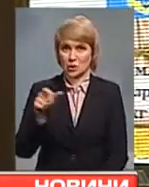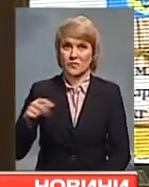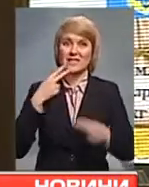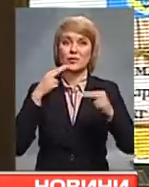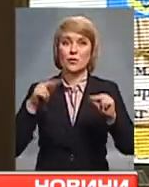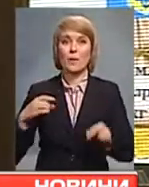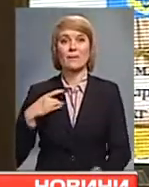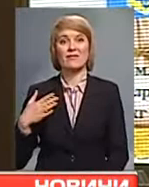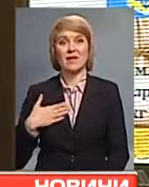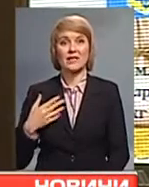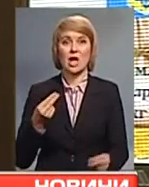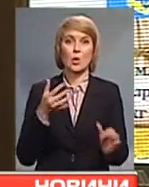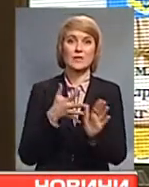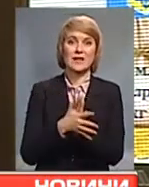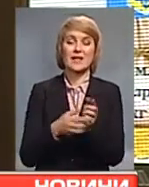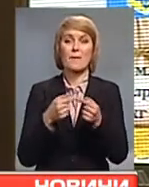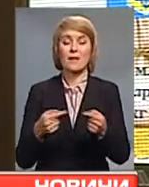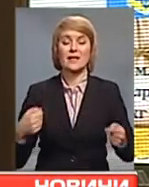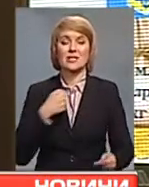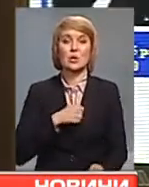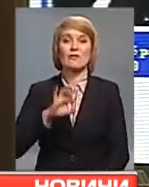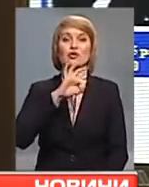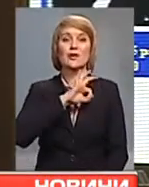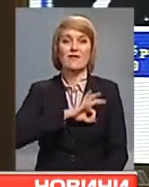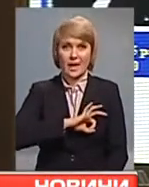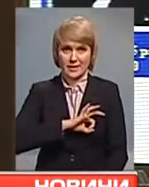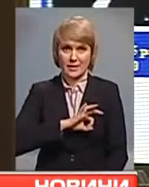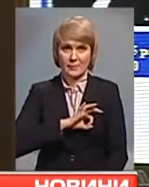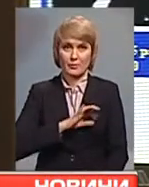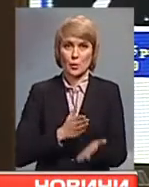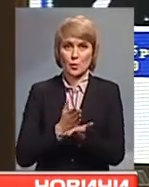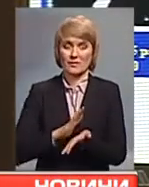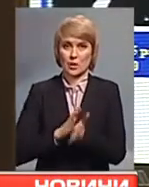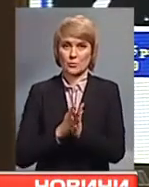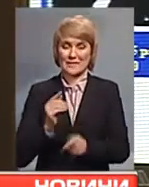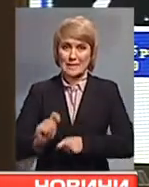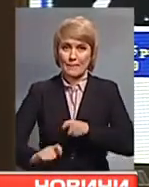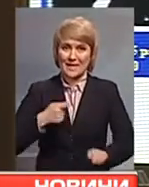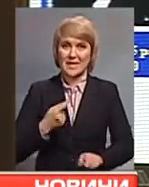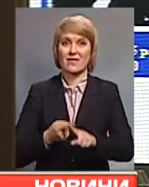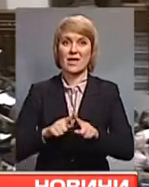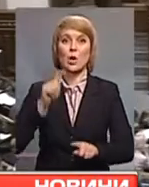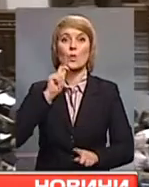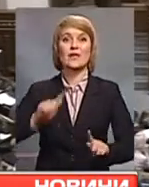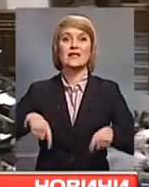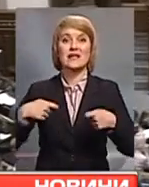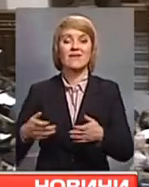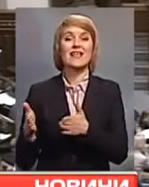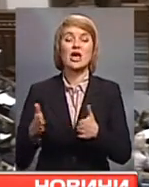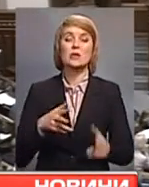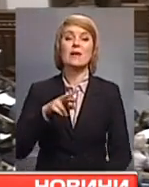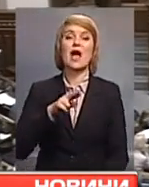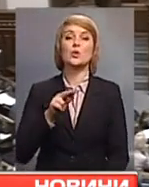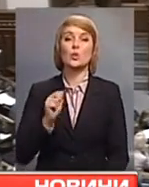та розтраті майна і зловживанні службовим становищем. За словами Яреми, збитки, яких Україні завдав режим Януковича, оцінюють у